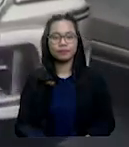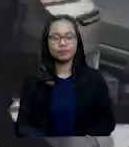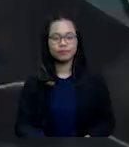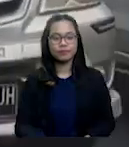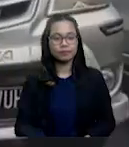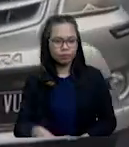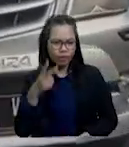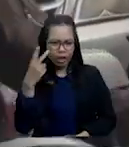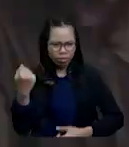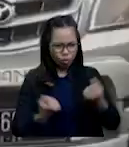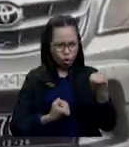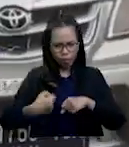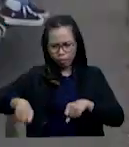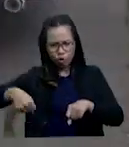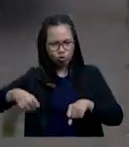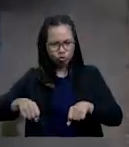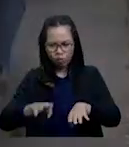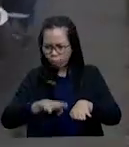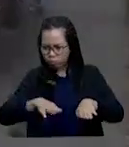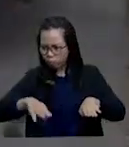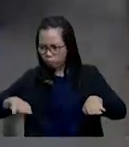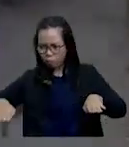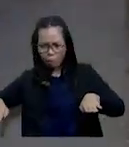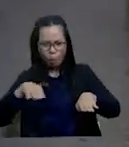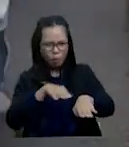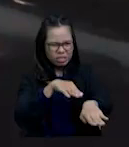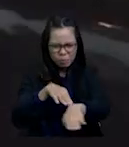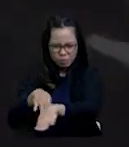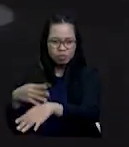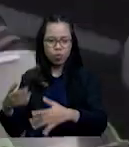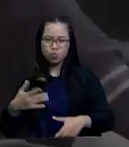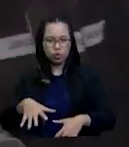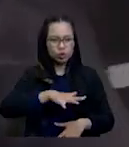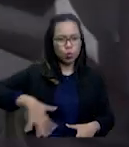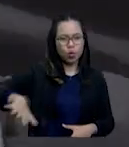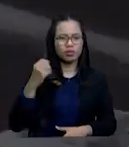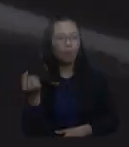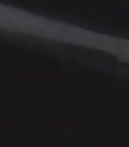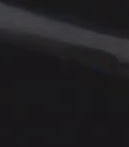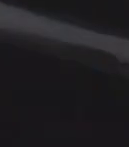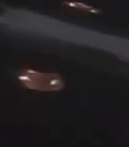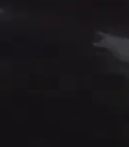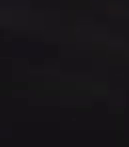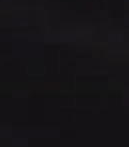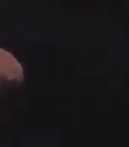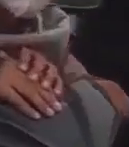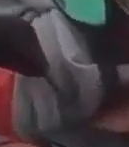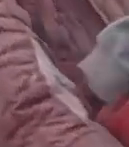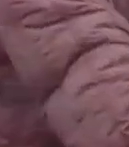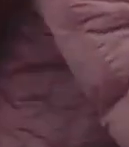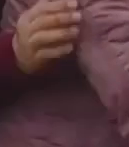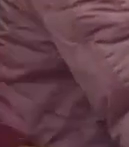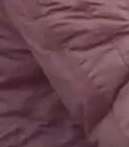Ribuan kendaraan pemudik mengular di ruas Pejagan Prupuk di sekitar Pasar Songgom, Kabupaten Brebes, Jawa Tengah. Kendaraan didominasi